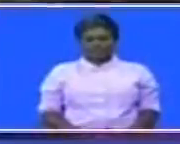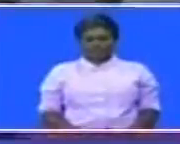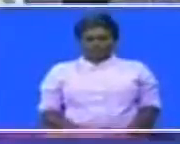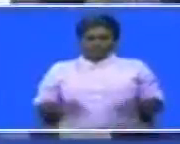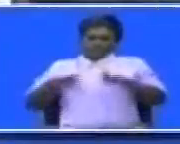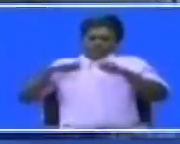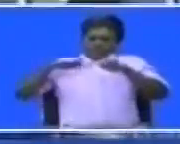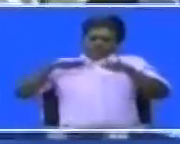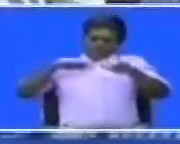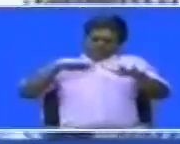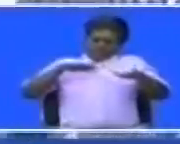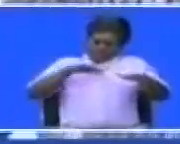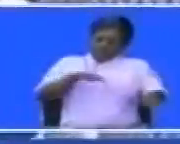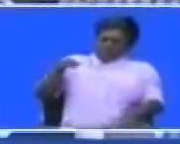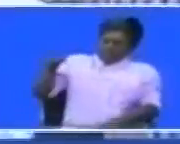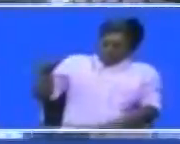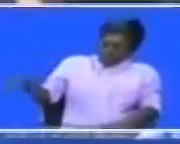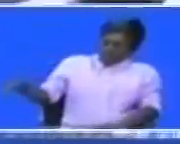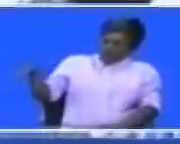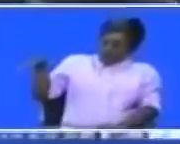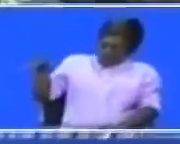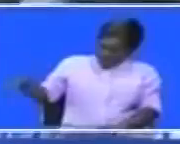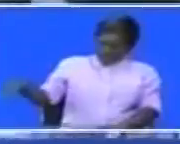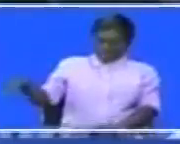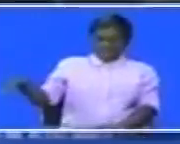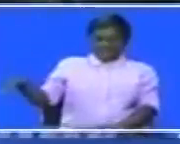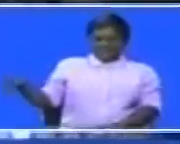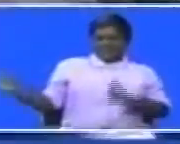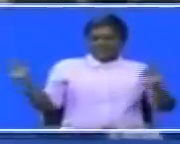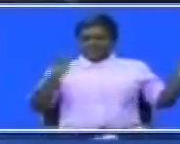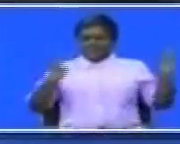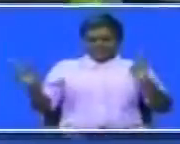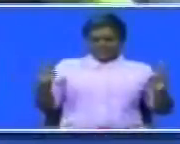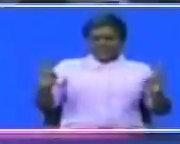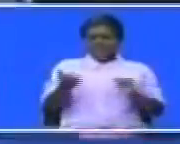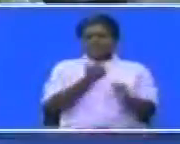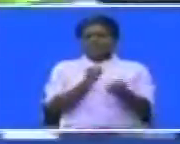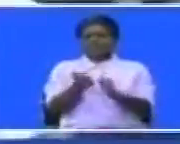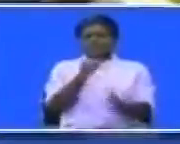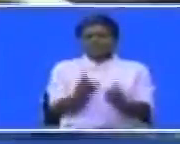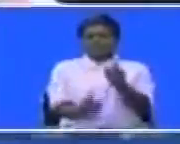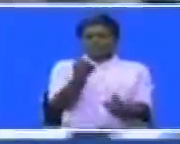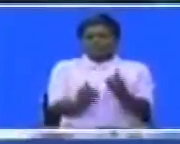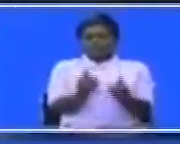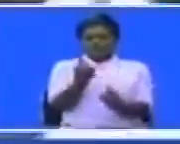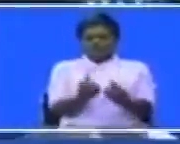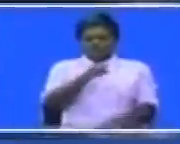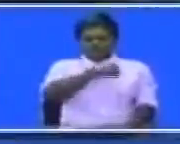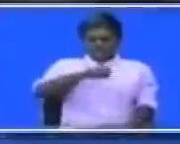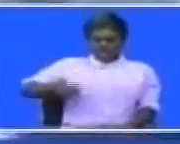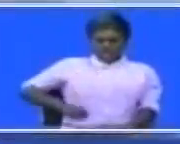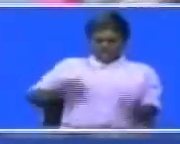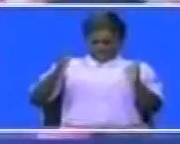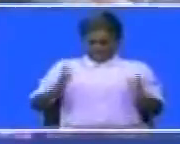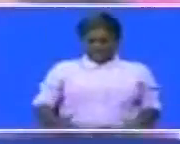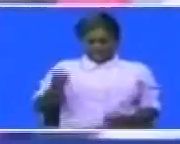Walifika siku ikiwa bado changa, wakaingia kwa mtindo tayari kwa mapambano ya uchaguzi mdogo wa kiti cha useneta wa